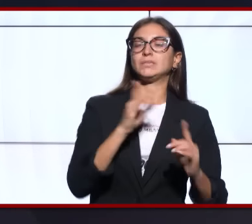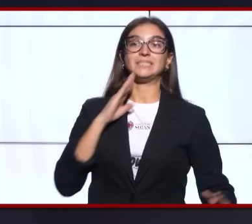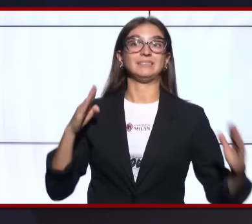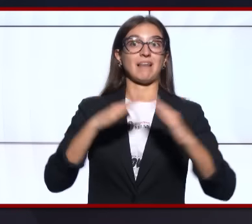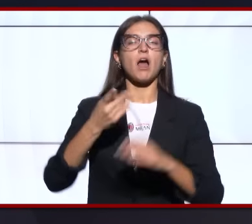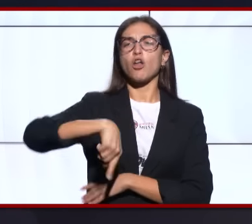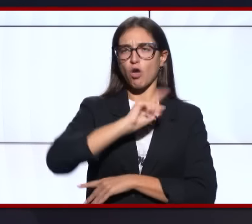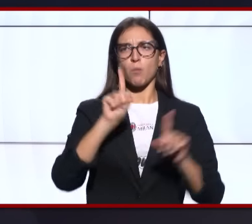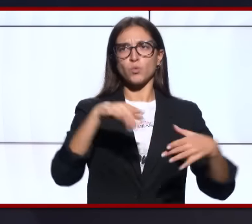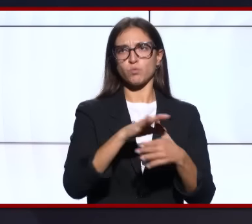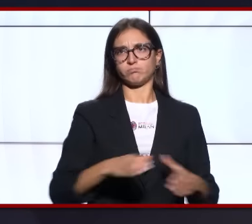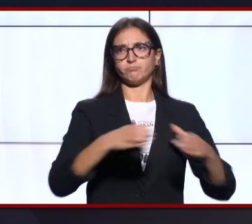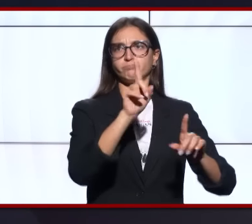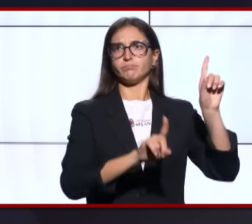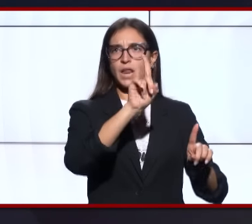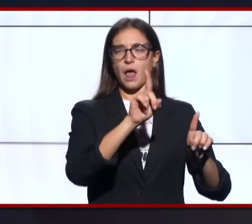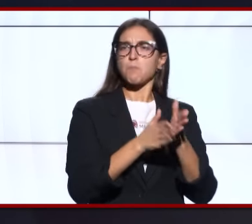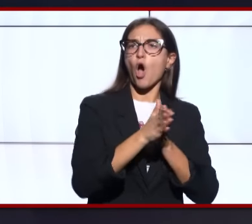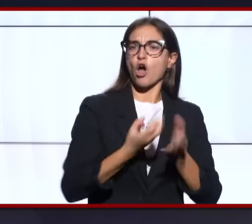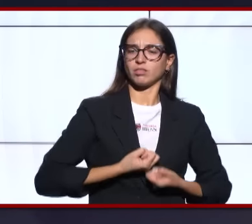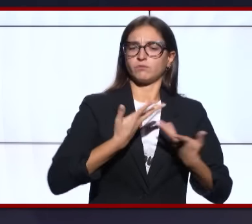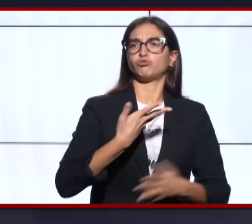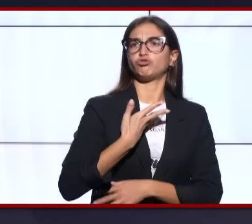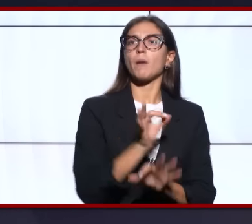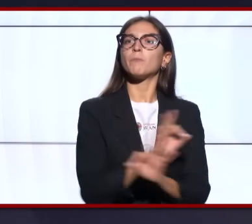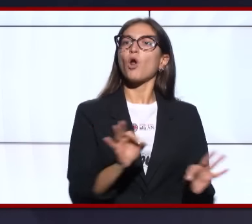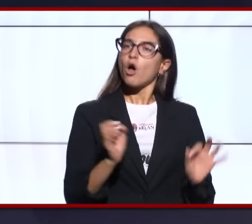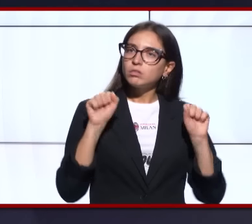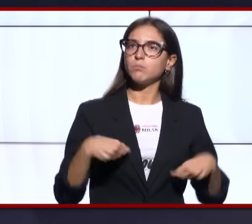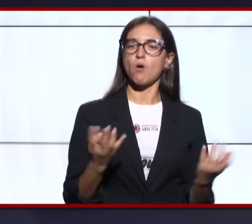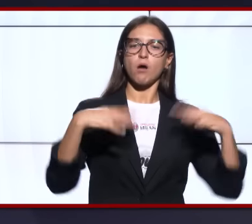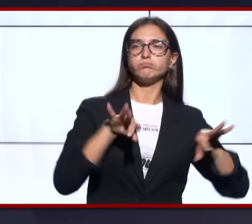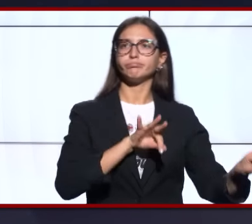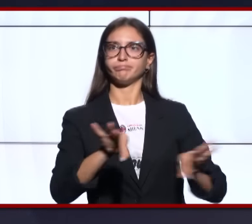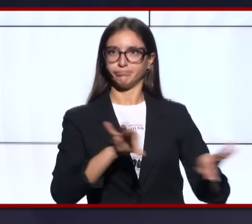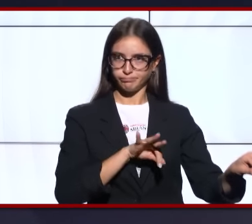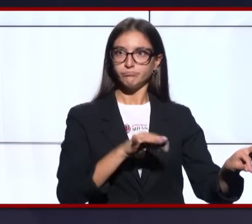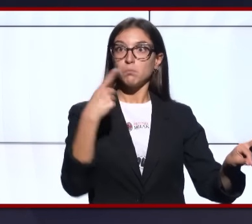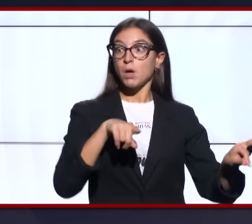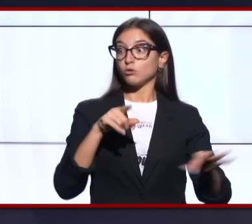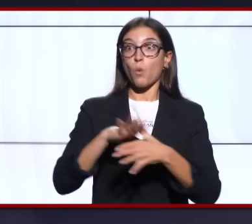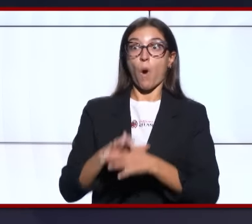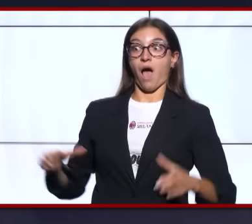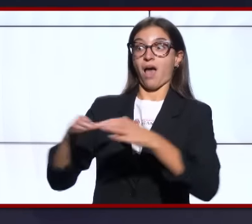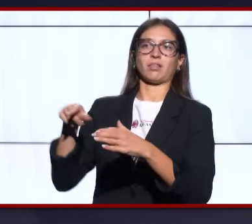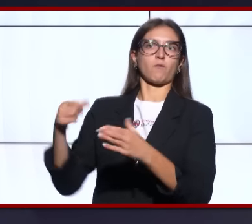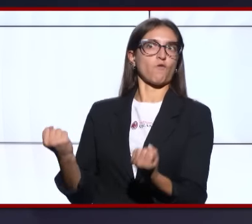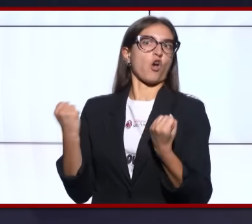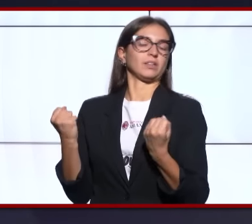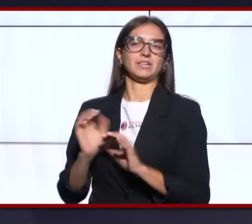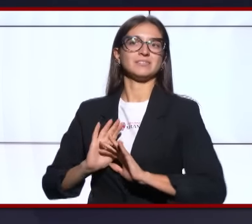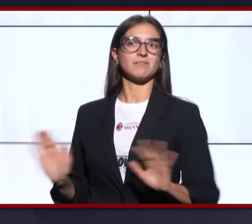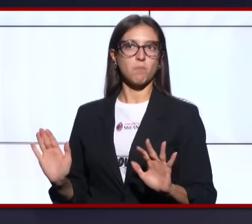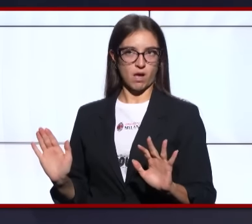motivati eh per per giocare questa questa partita contro una squadra che che è ovviamente fortissima